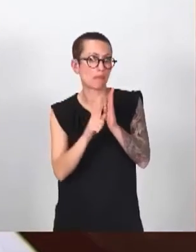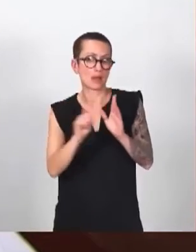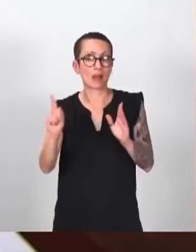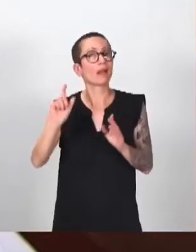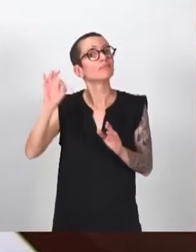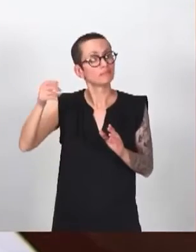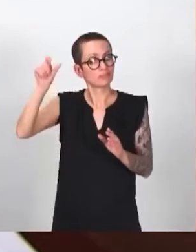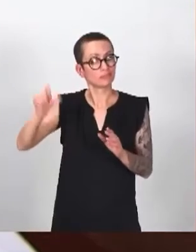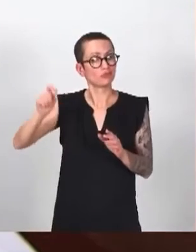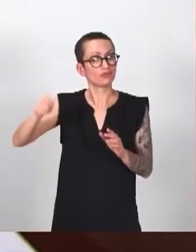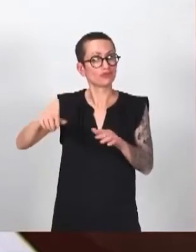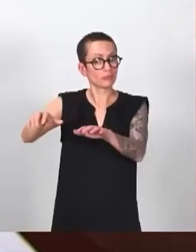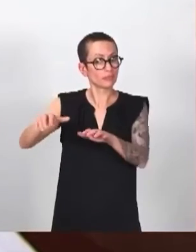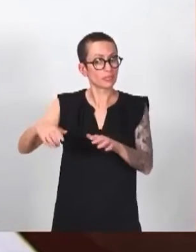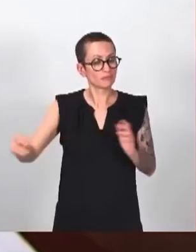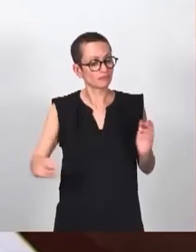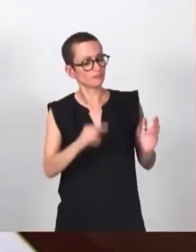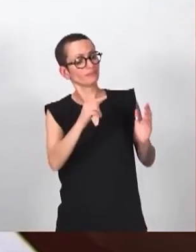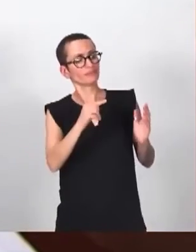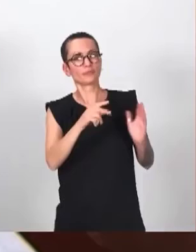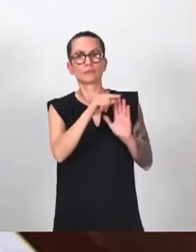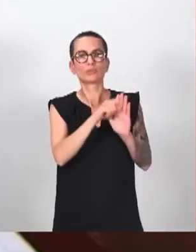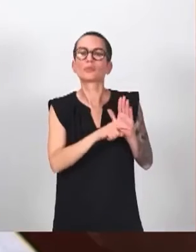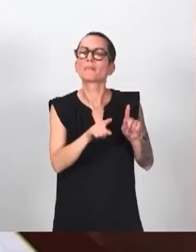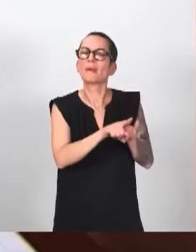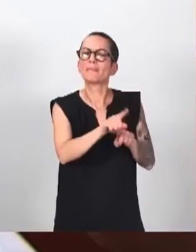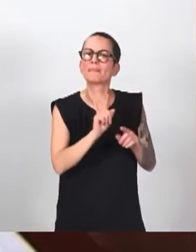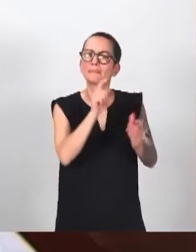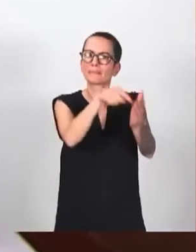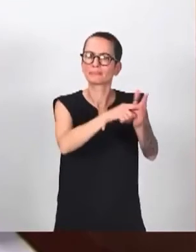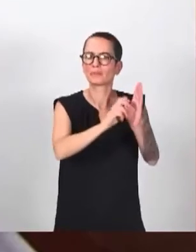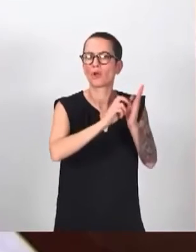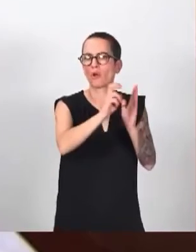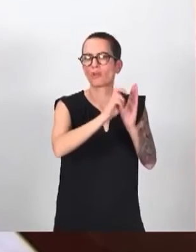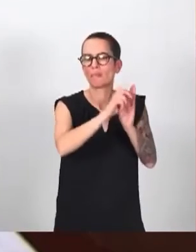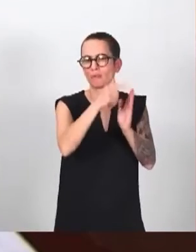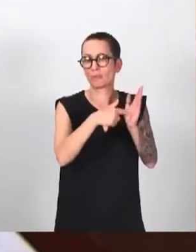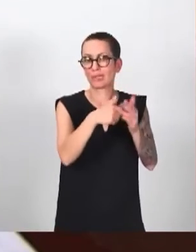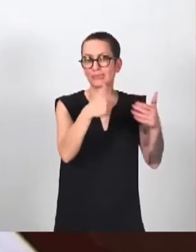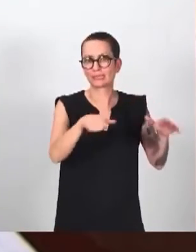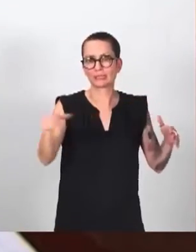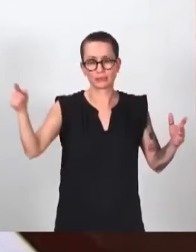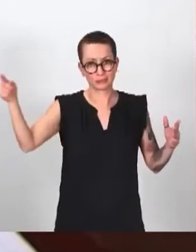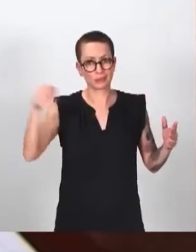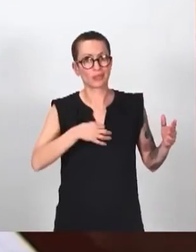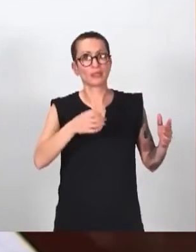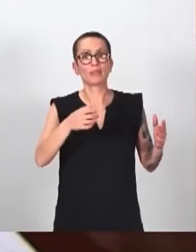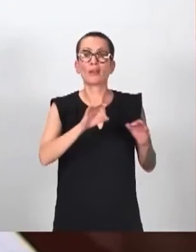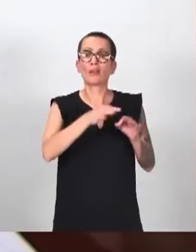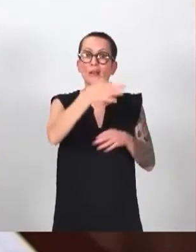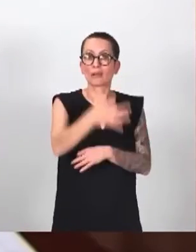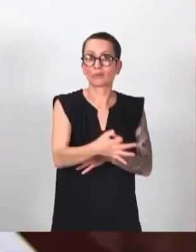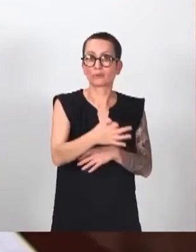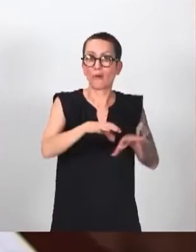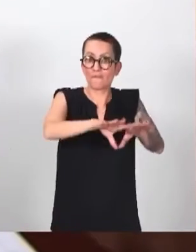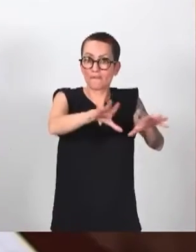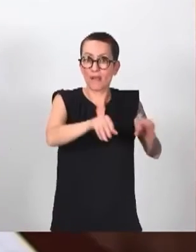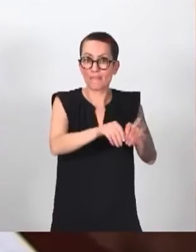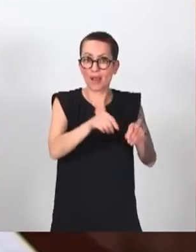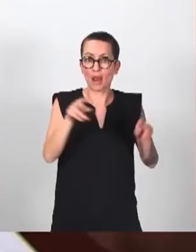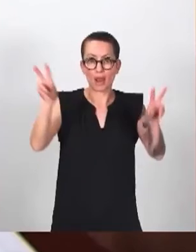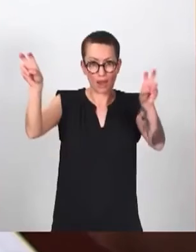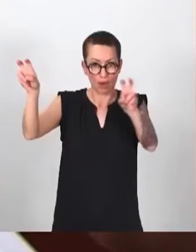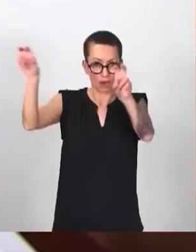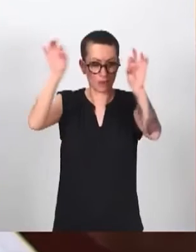considéré, devant une mesure de même nature prise à Grenoble en 2016, que le critère du quotient familial ne relève pas, je cite,